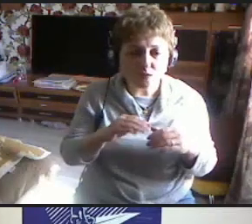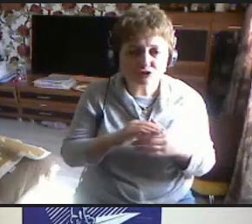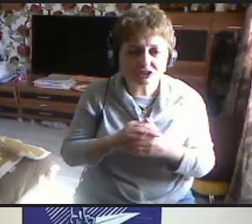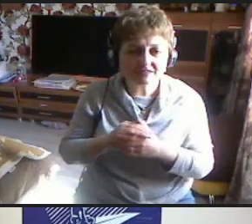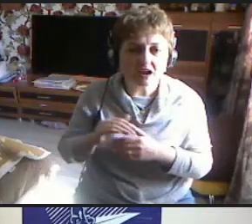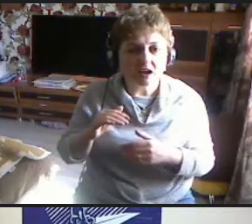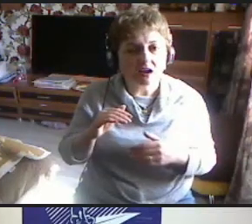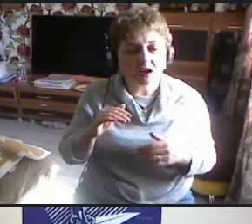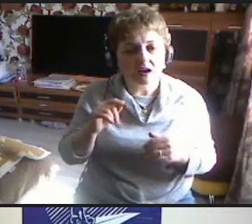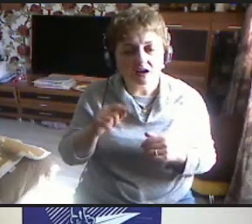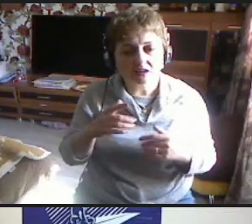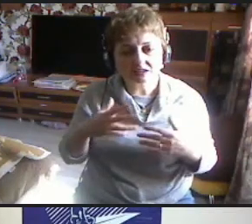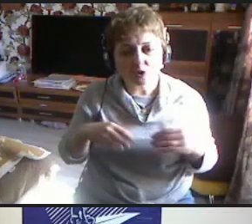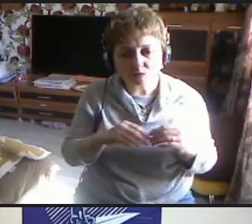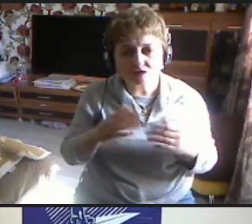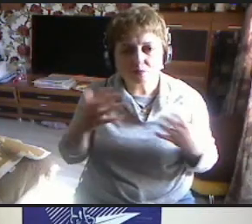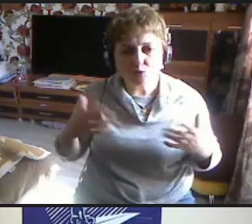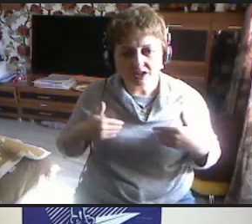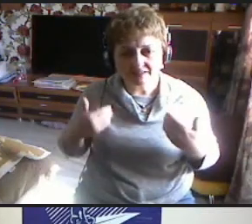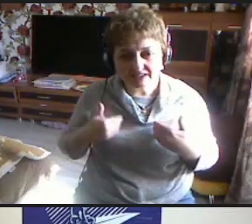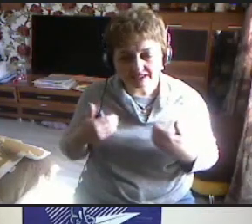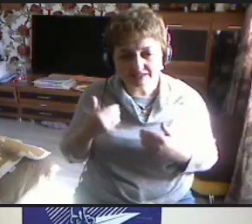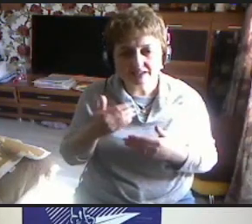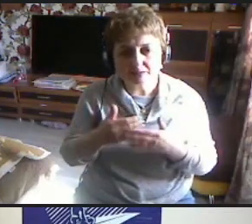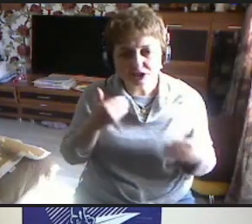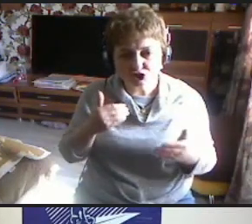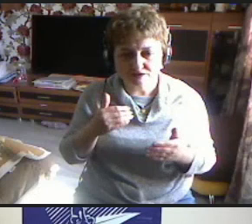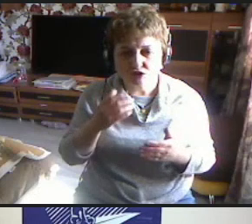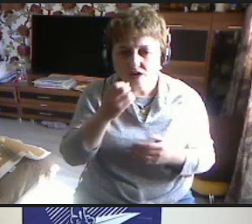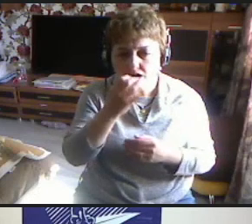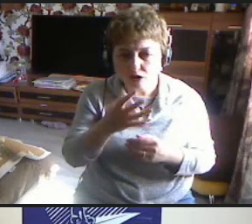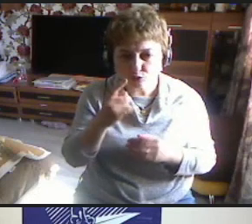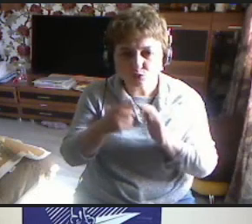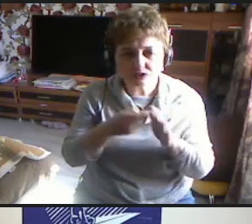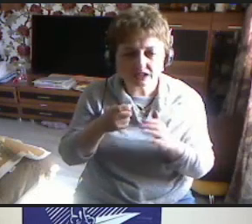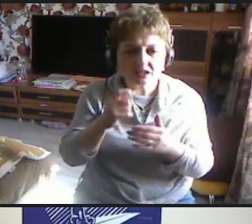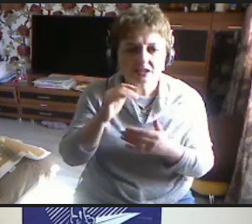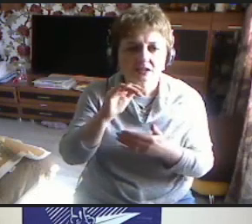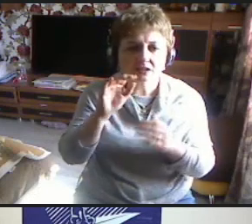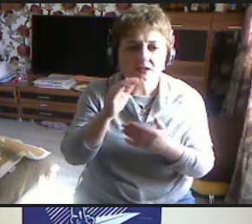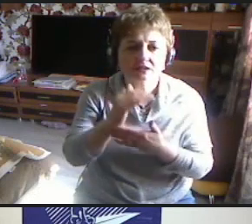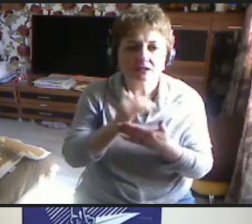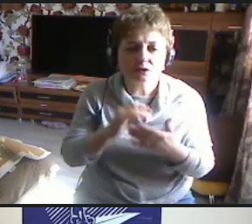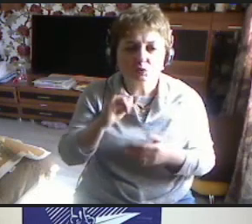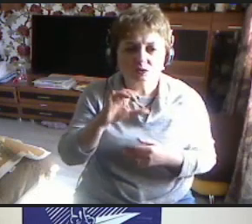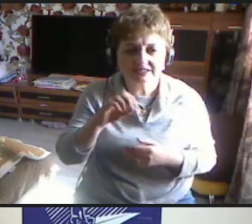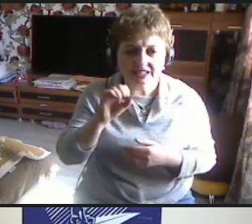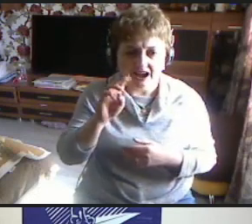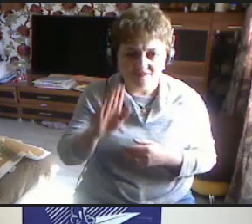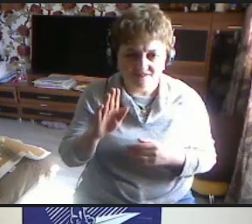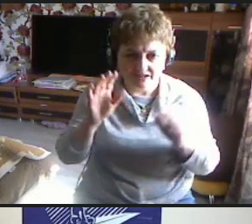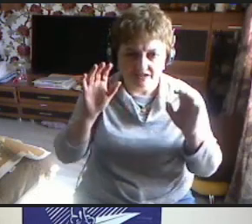более эффективна, нужно прежде всего хорошенько изучить устав школы, потому что именно там прописано, как взаимодействуют родители со